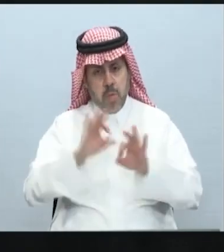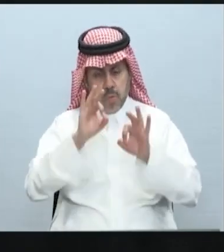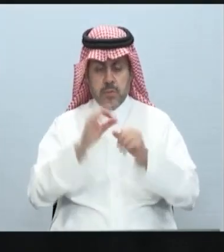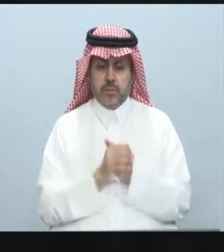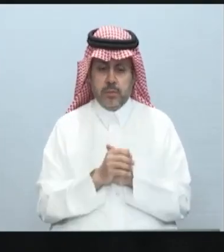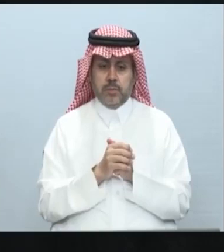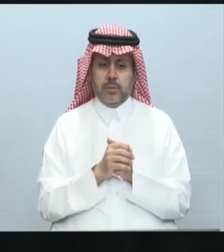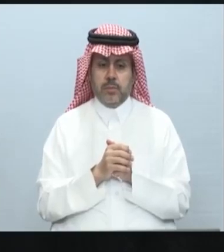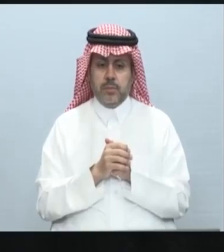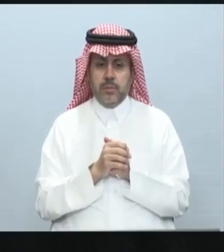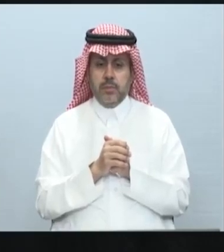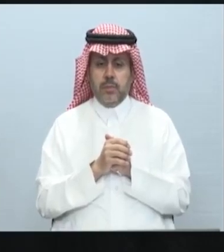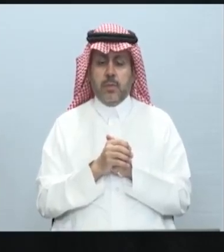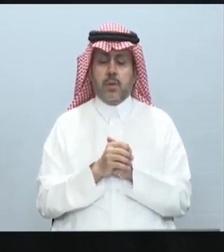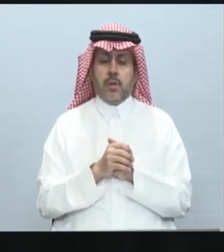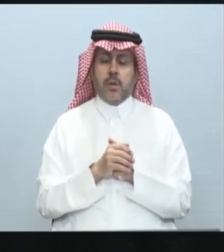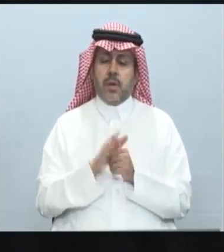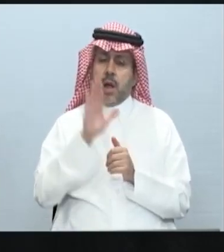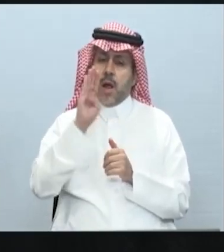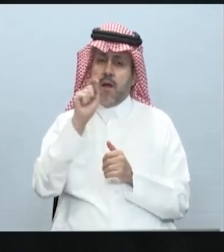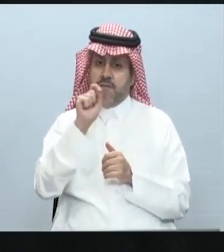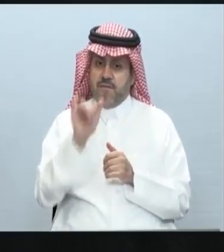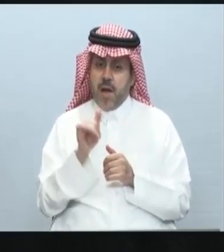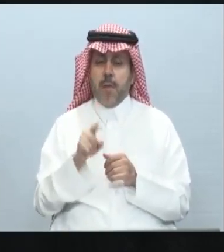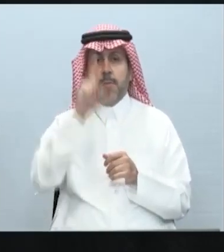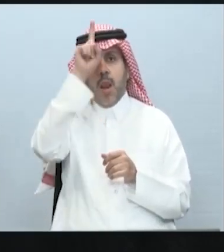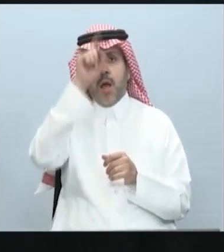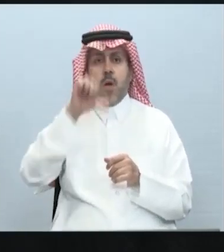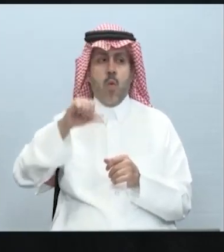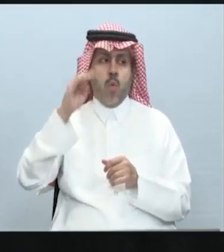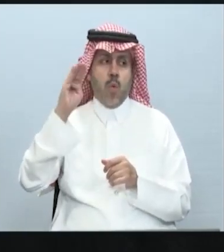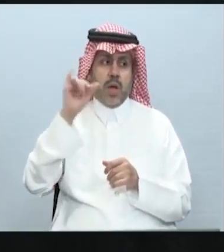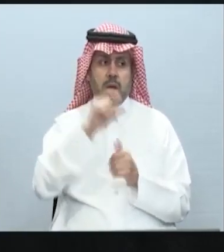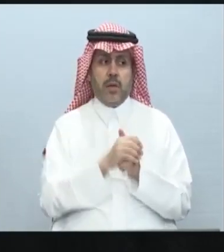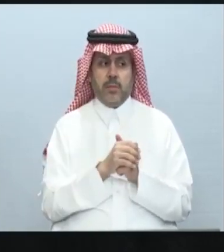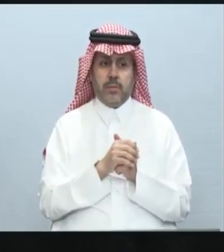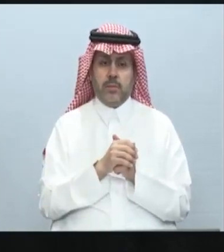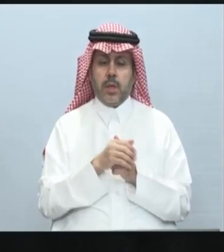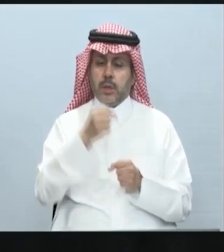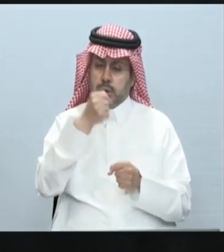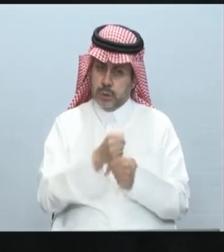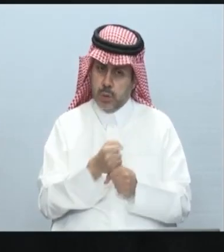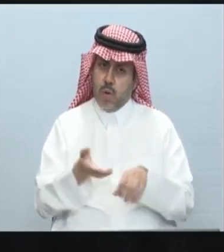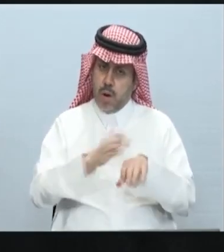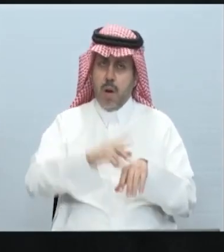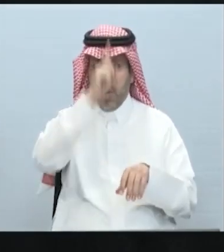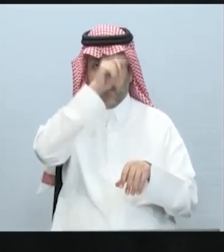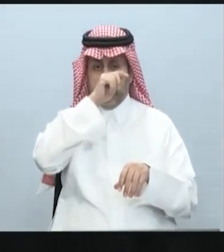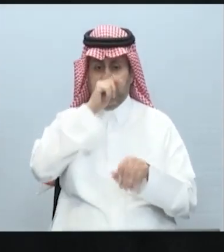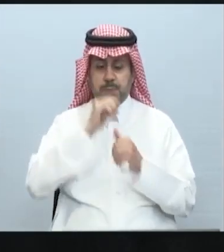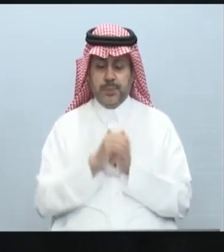وكيل ان يكون الانسان اذا اعتمد على الله فانه حقق هذا الامر وتوكل عليه سبحانه